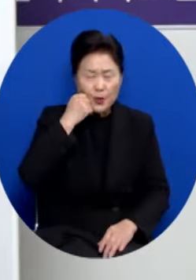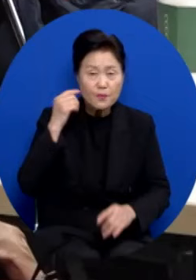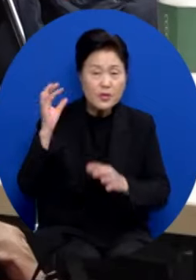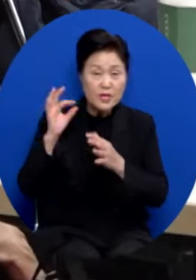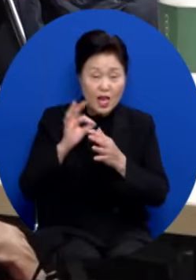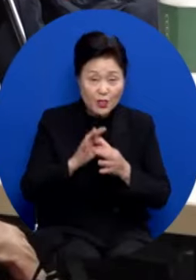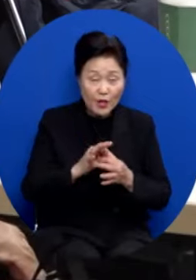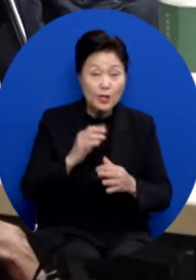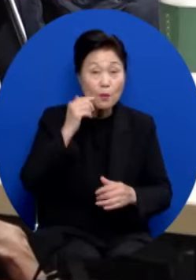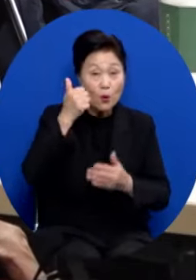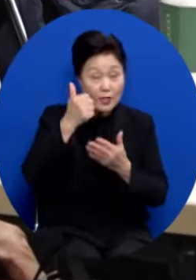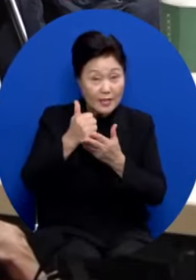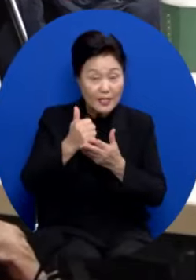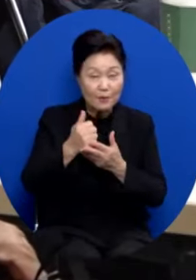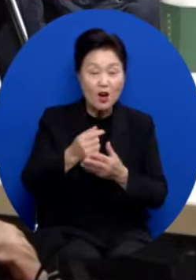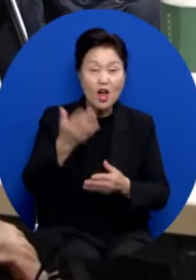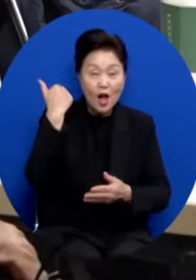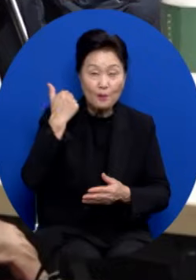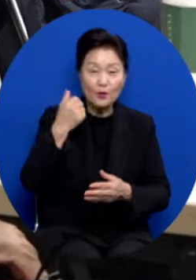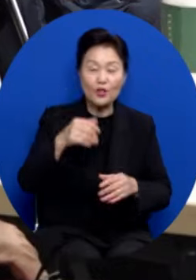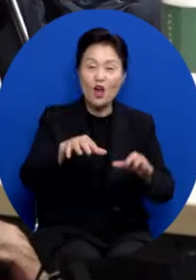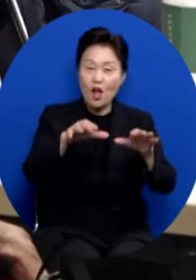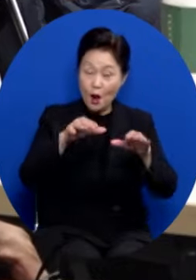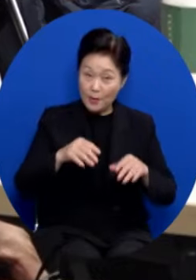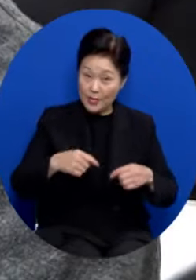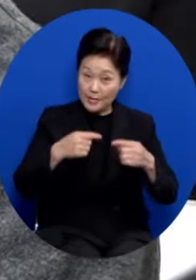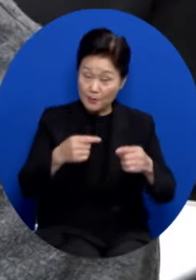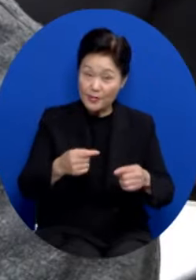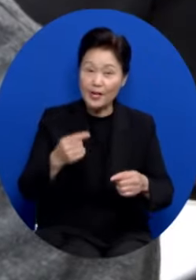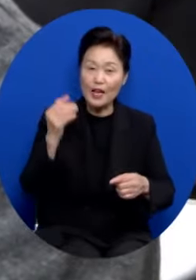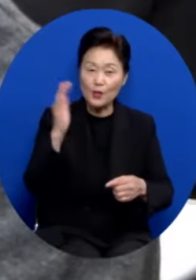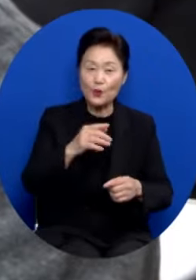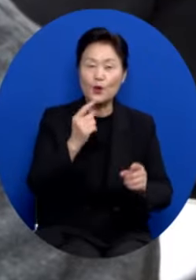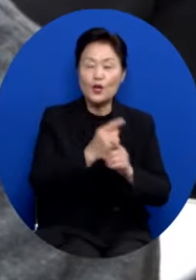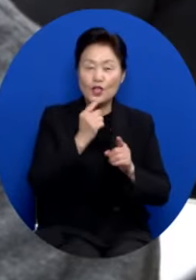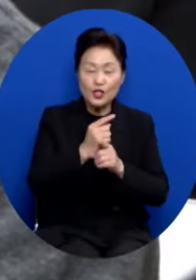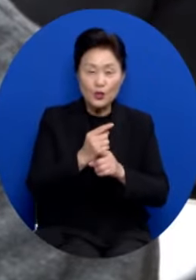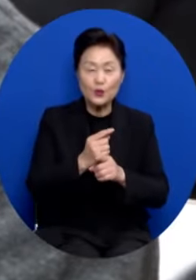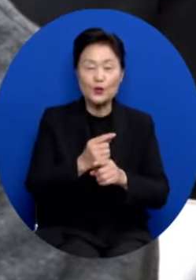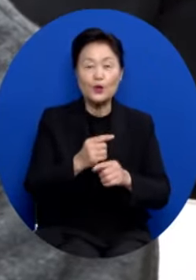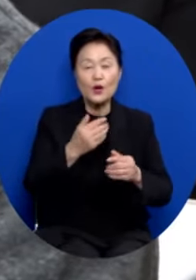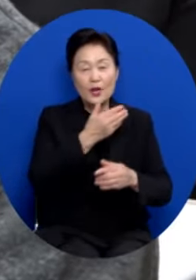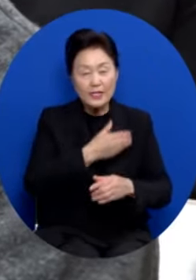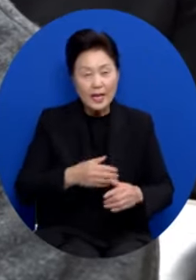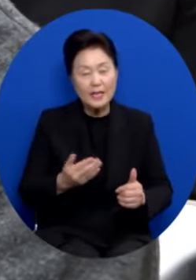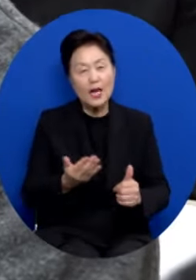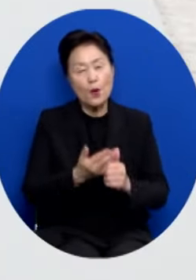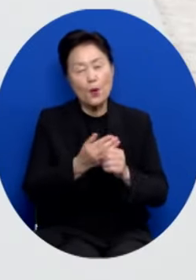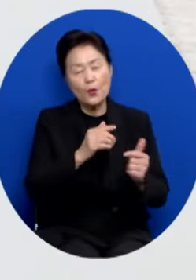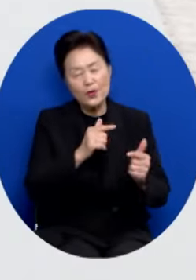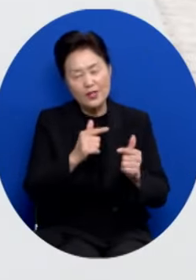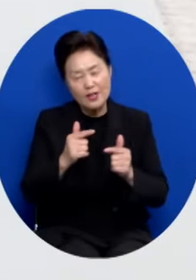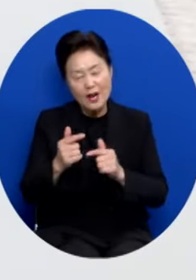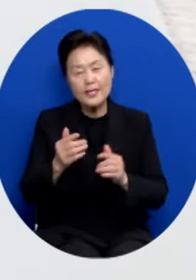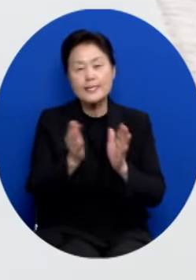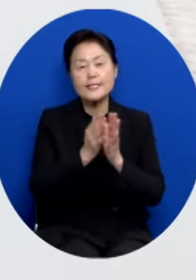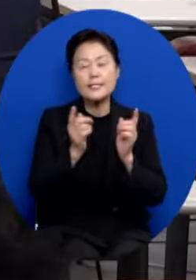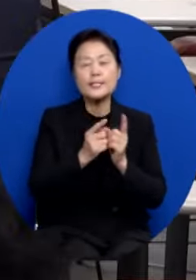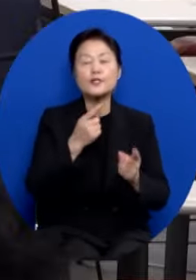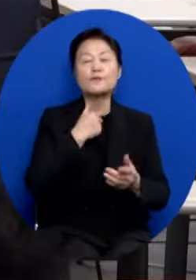트리플 세미나에 참석한 후 치유, 신앙, 제자 세미나 과정을 시작했고 최근 교회 부흥을 몸소 체험하고